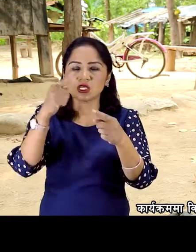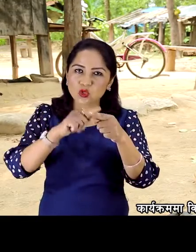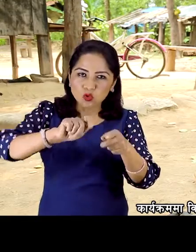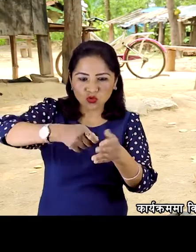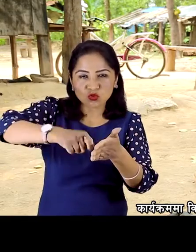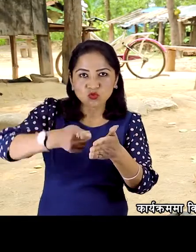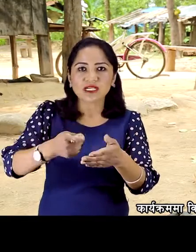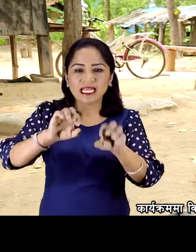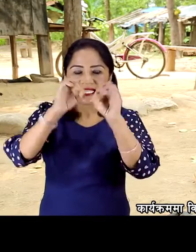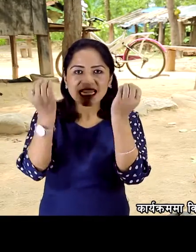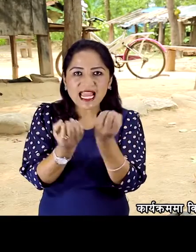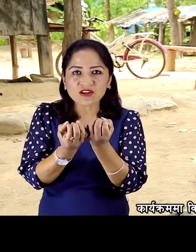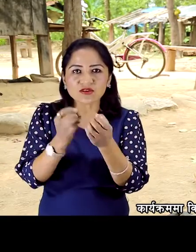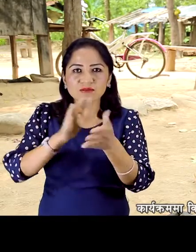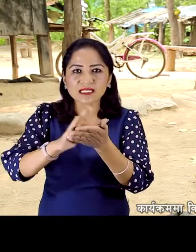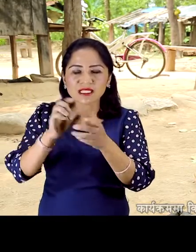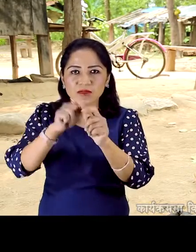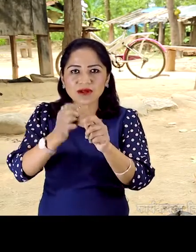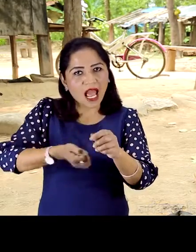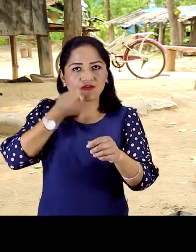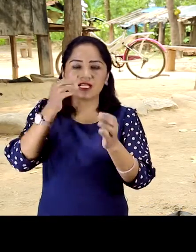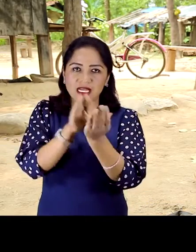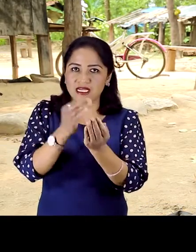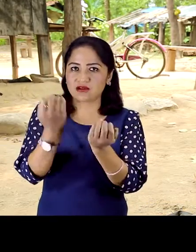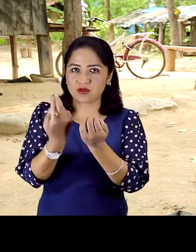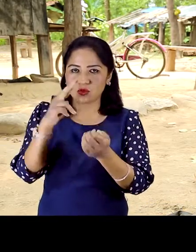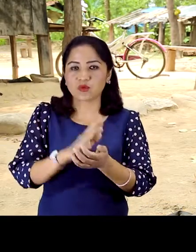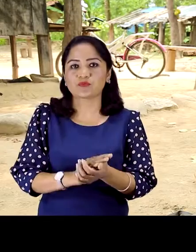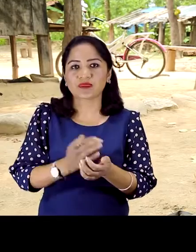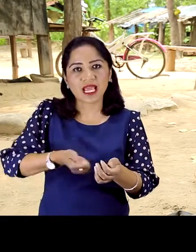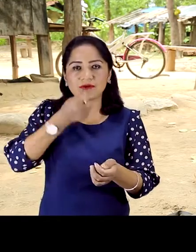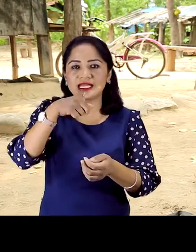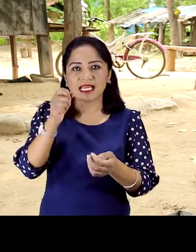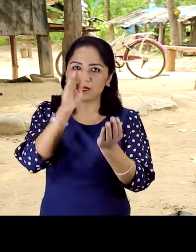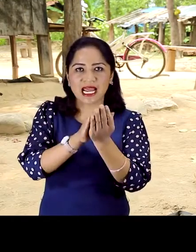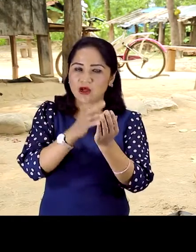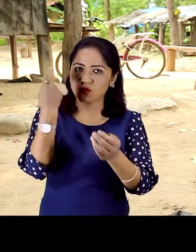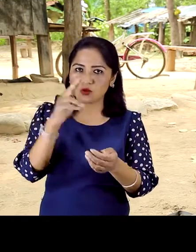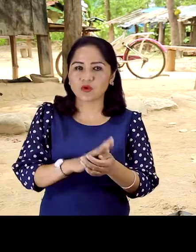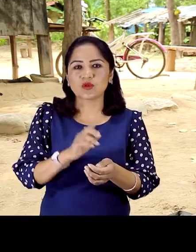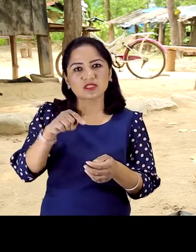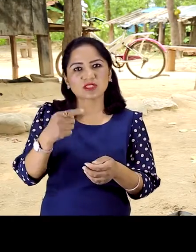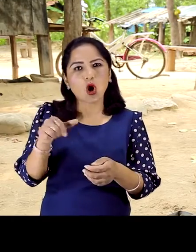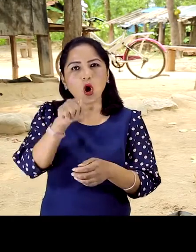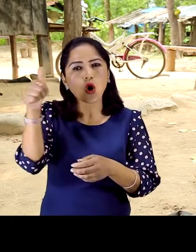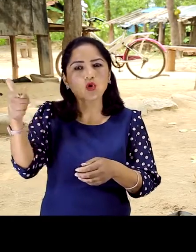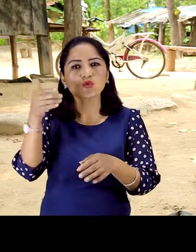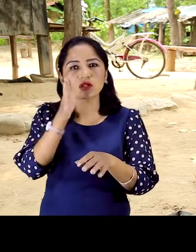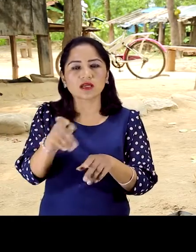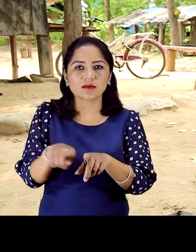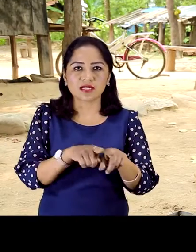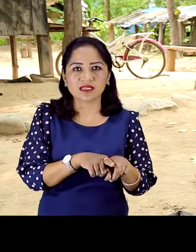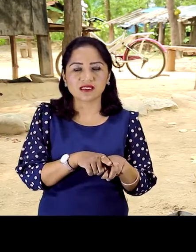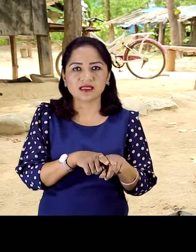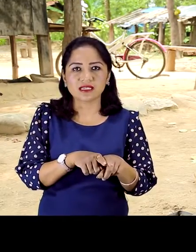लागी बने राखा थे तेश्पचिया अरुली पनी